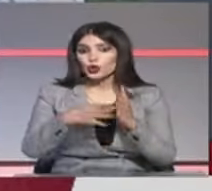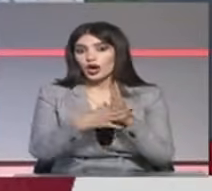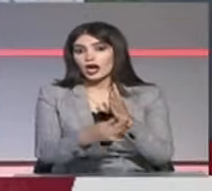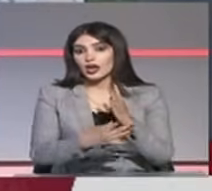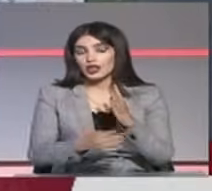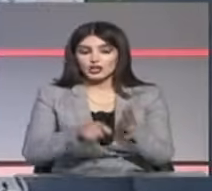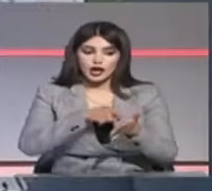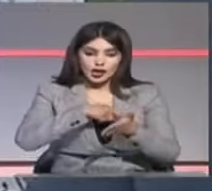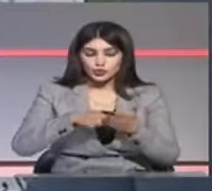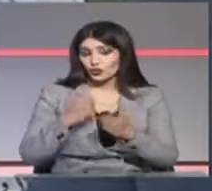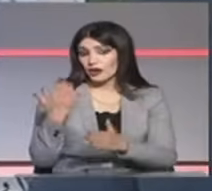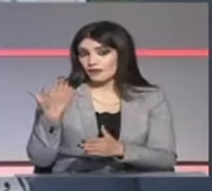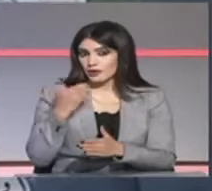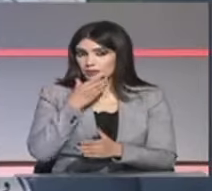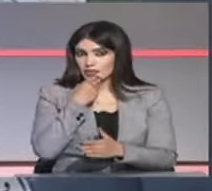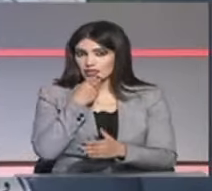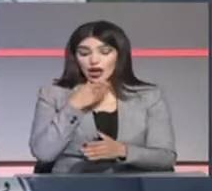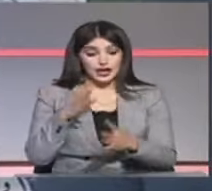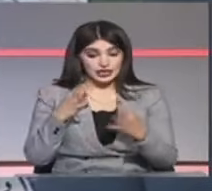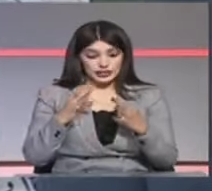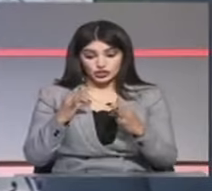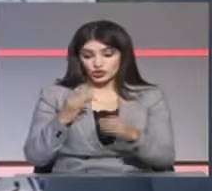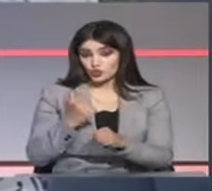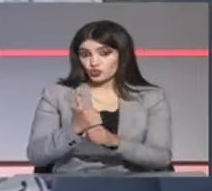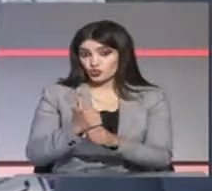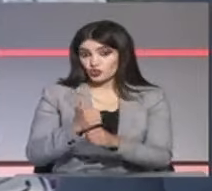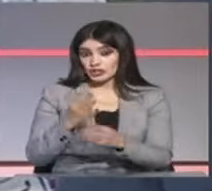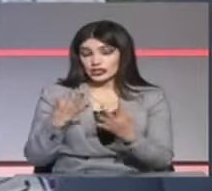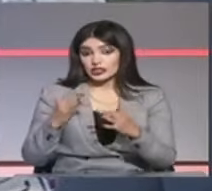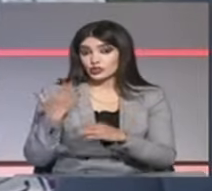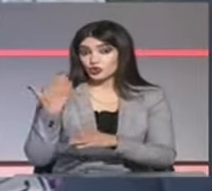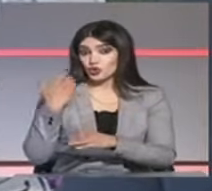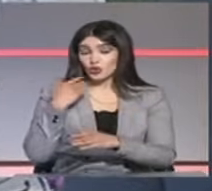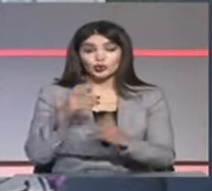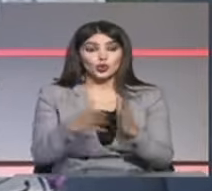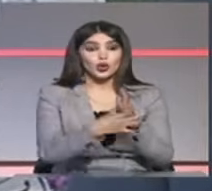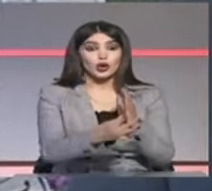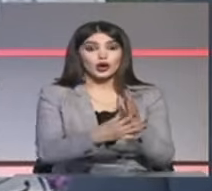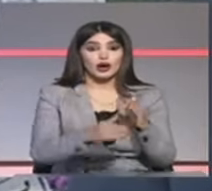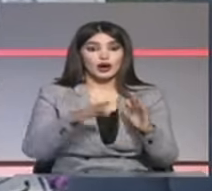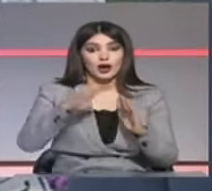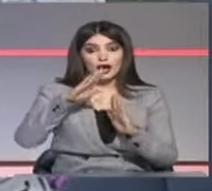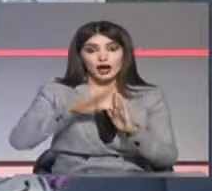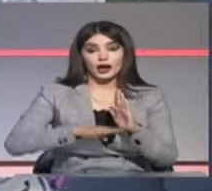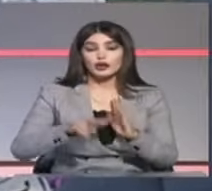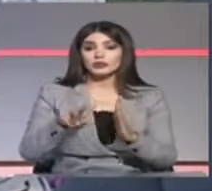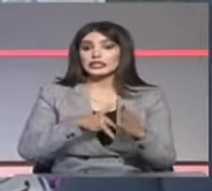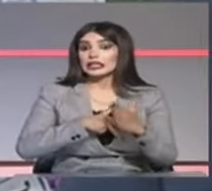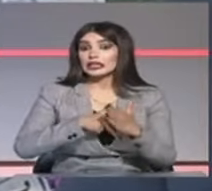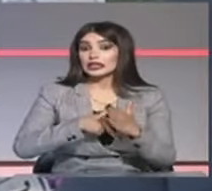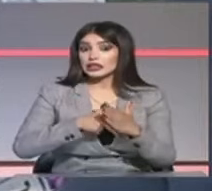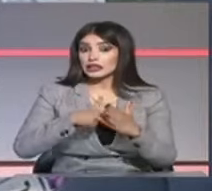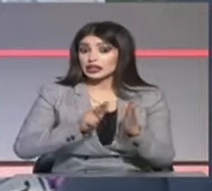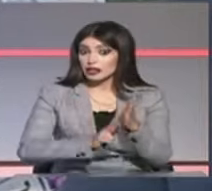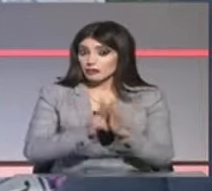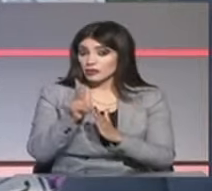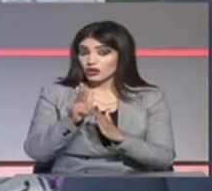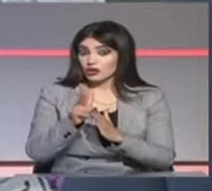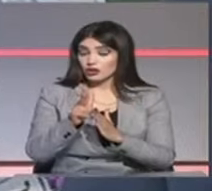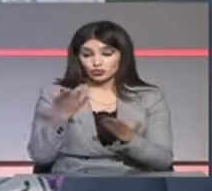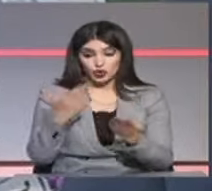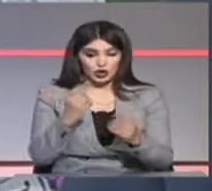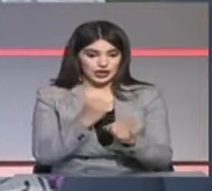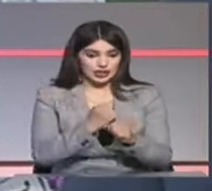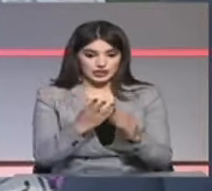هذا عن عشر سنين كانت خدمه الدين في تونس اقل من ثلاثه مليارات دينار ولات خدمه